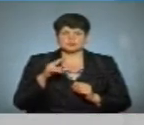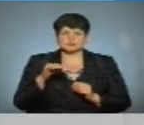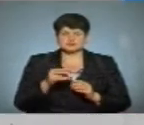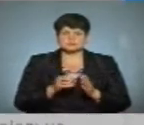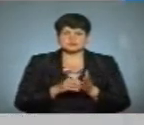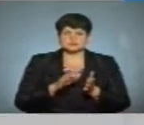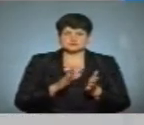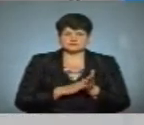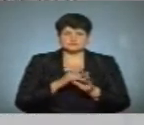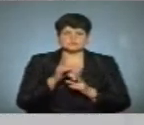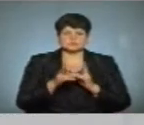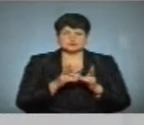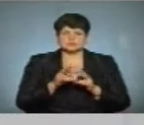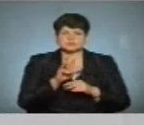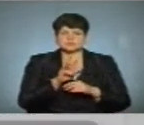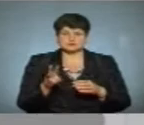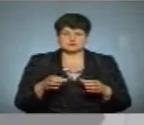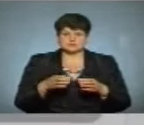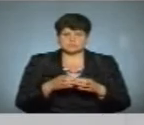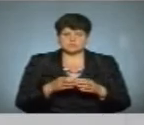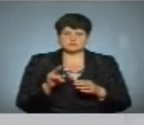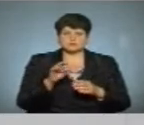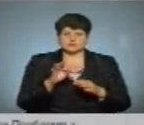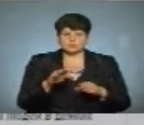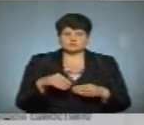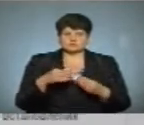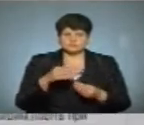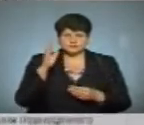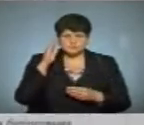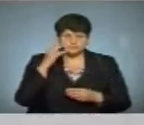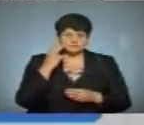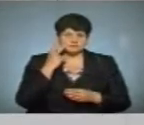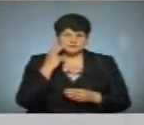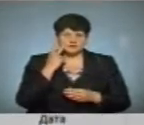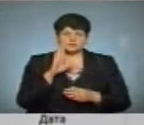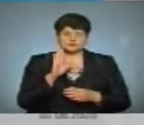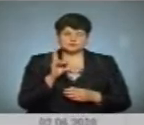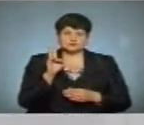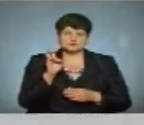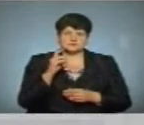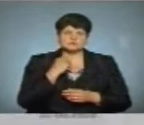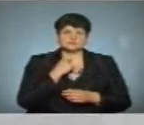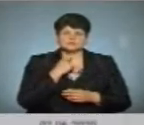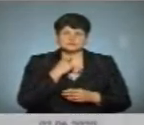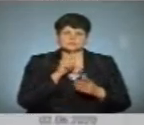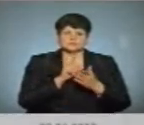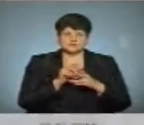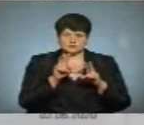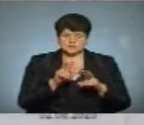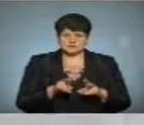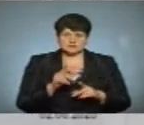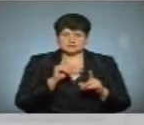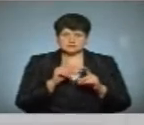зареєстрував петицію на сайті громад про безперебійну подачу води. Якщо вона набере 200 голосів, її мають розглянути на сесії селищної